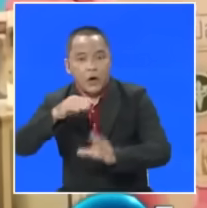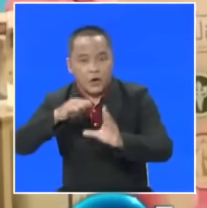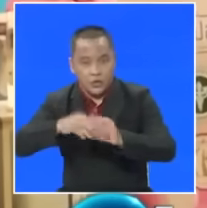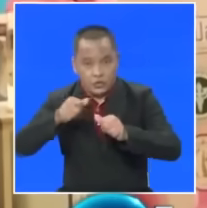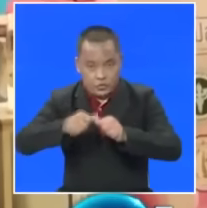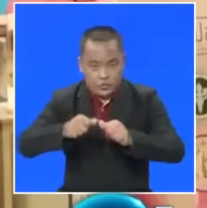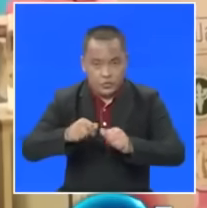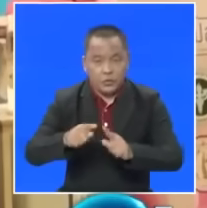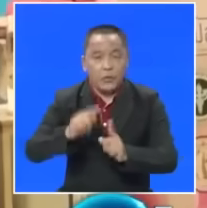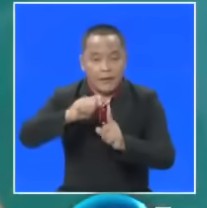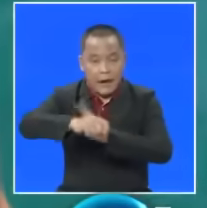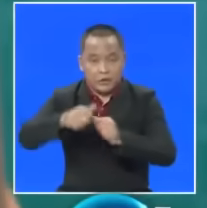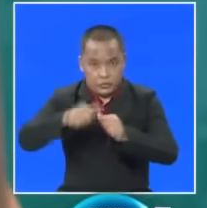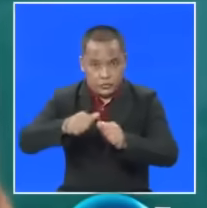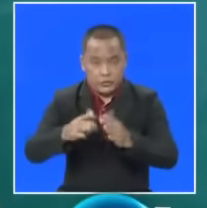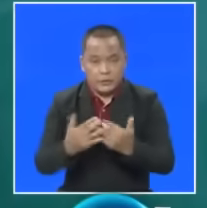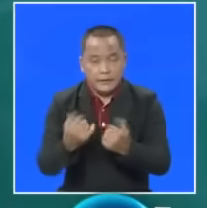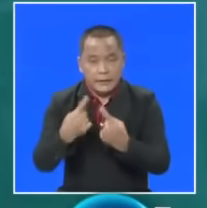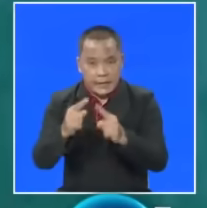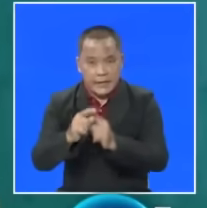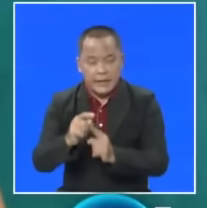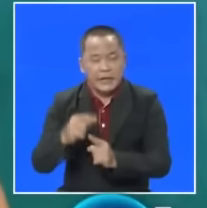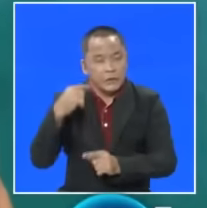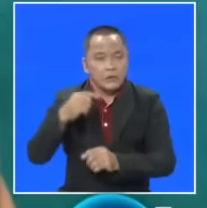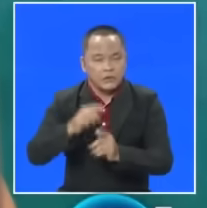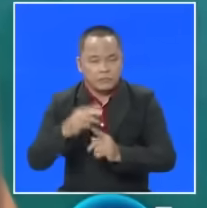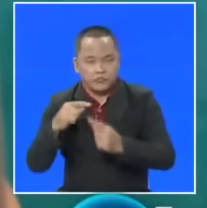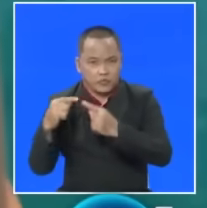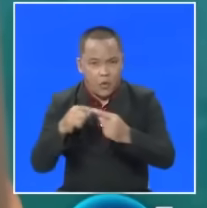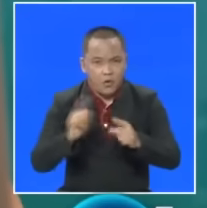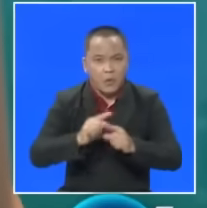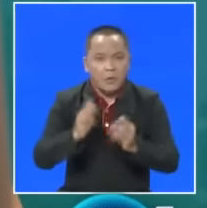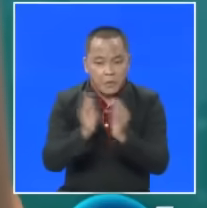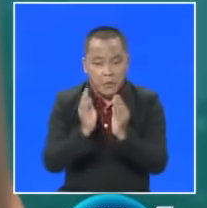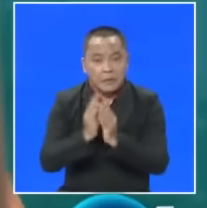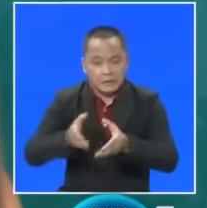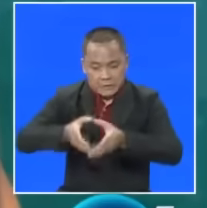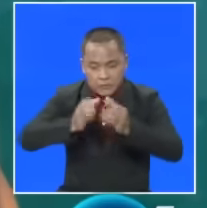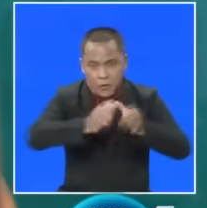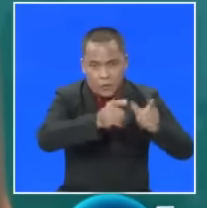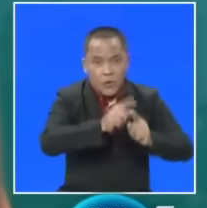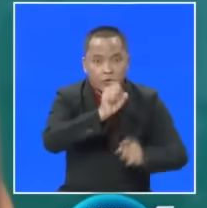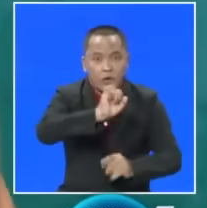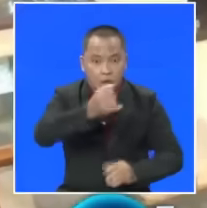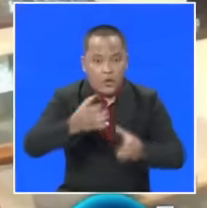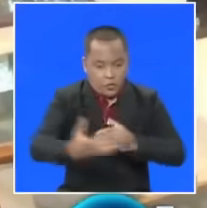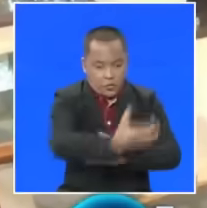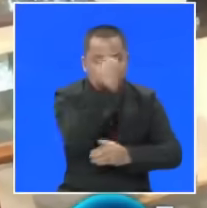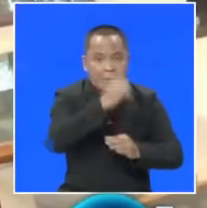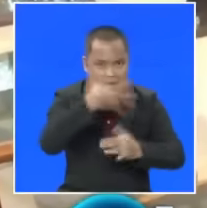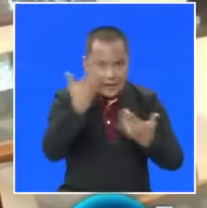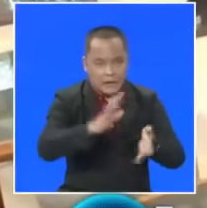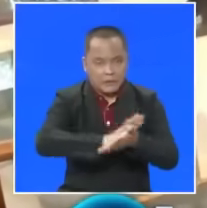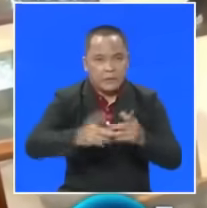อี้นายกอบจ.โคราชอยู่แต่ยลดาจะมีแต้มต่อเพราะมีคะแนนจัดตั้งเยอะมีส.จ.อยู่ในมือแล้วทั้งหม